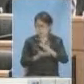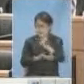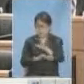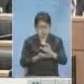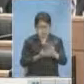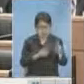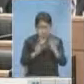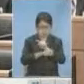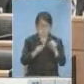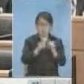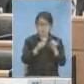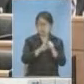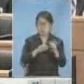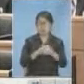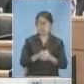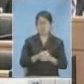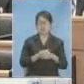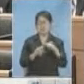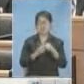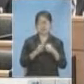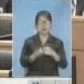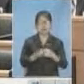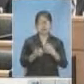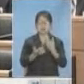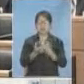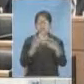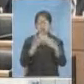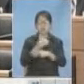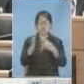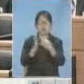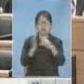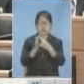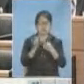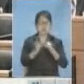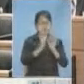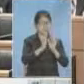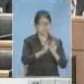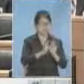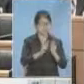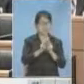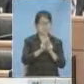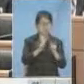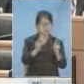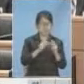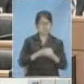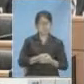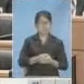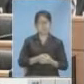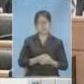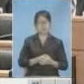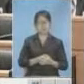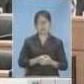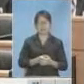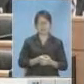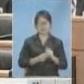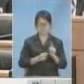ทำงานซ้ำซ้อนแล้วมีการทุจริตเกิดขึ้นนะครับอันนี้ผมก็ฝากต่อคณะกรรมการนะครับอีก